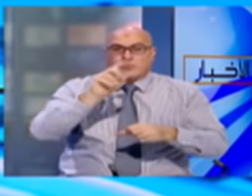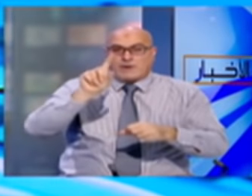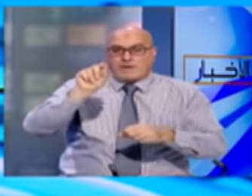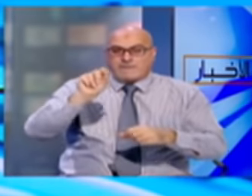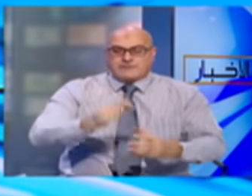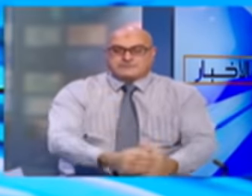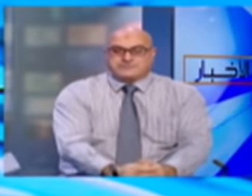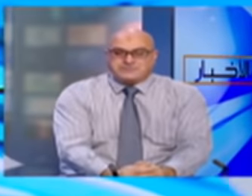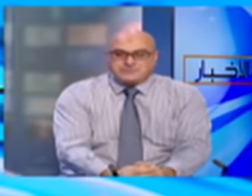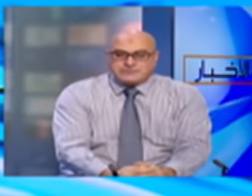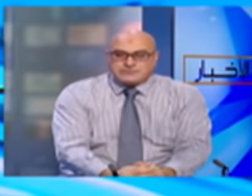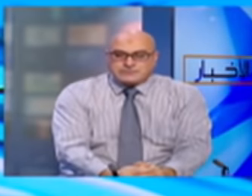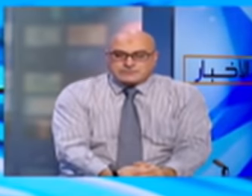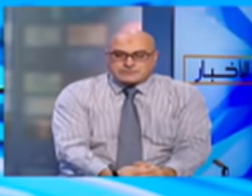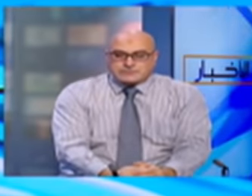2020.